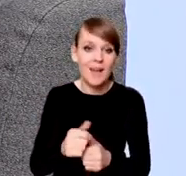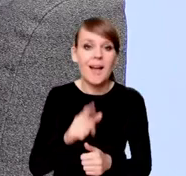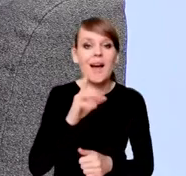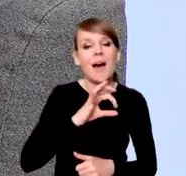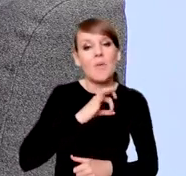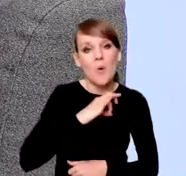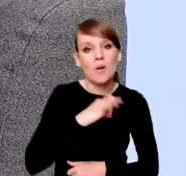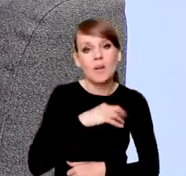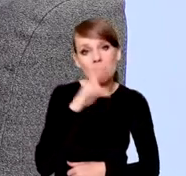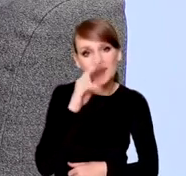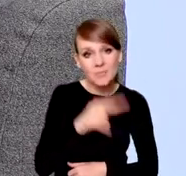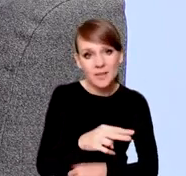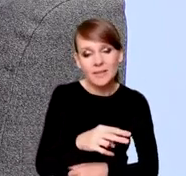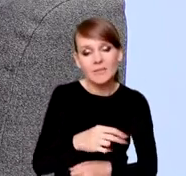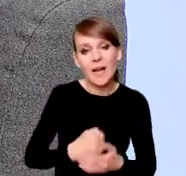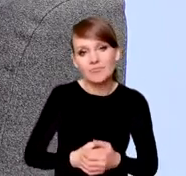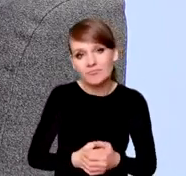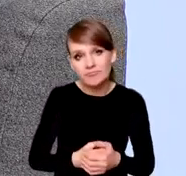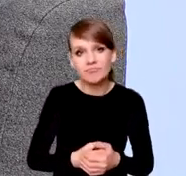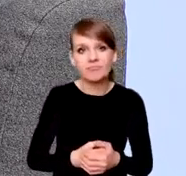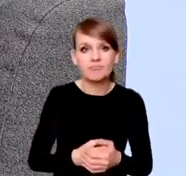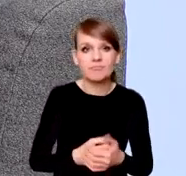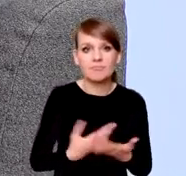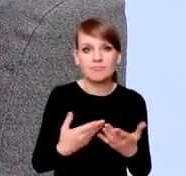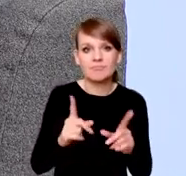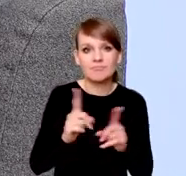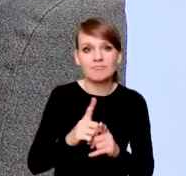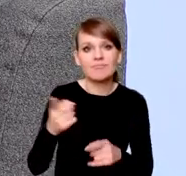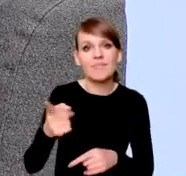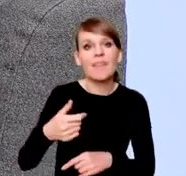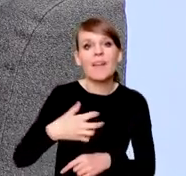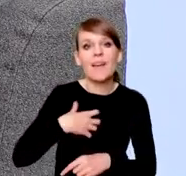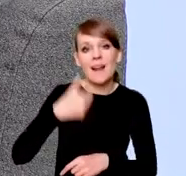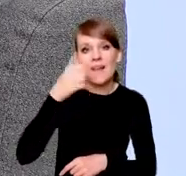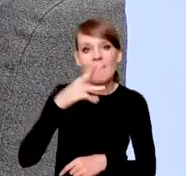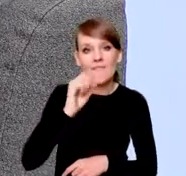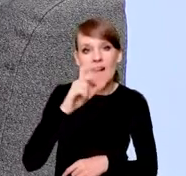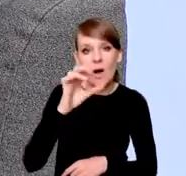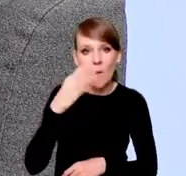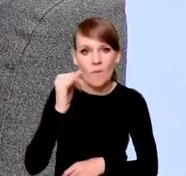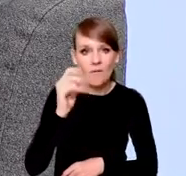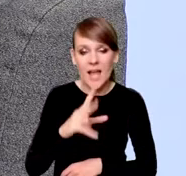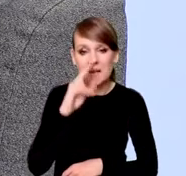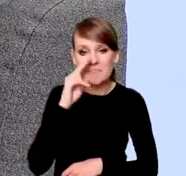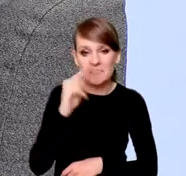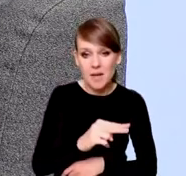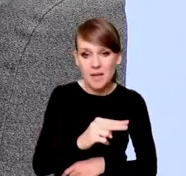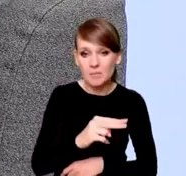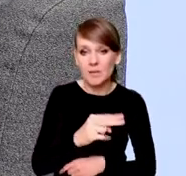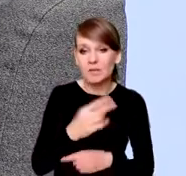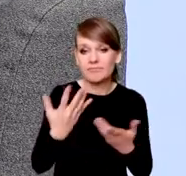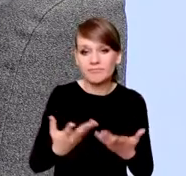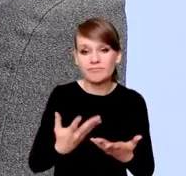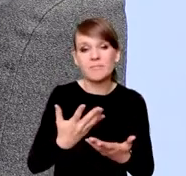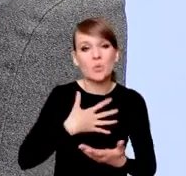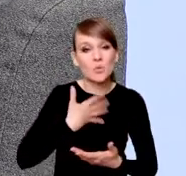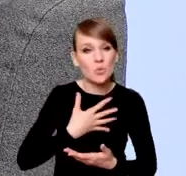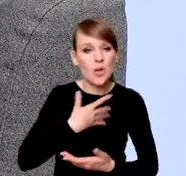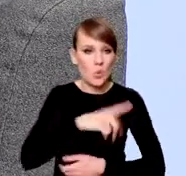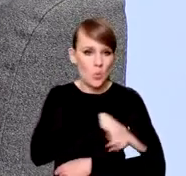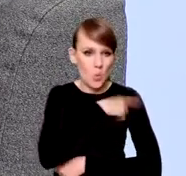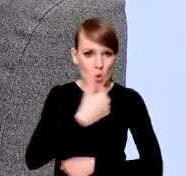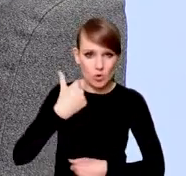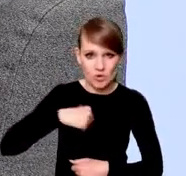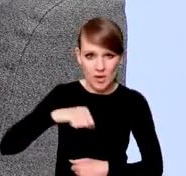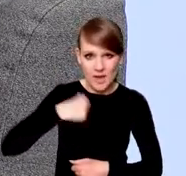perspektywy, myślę, że trochę z perspektywy pana rektora Wachowiaka jest tak, że no dosyć długo czekamy. I jeszcze jedna